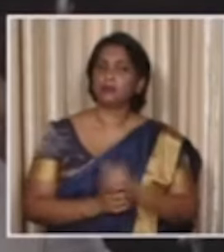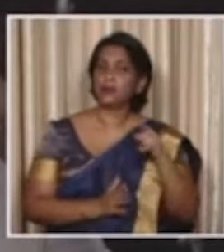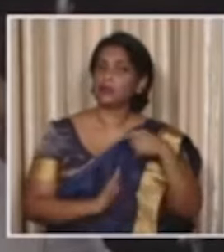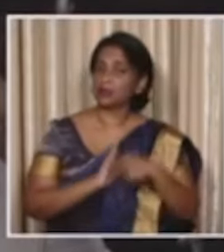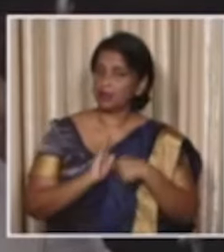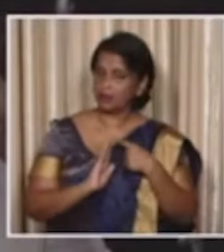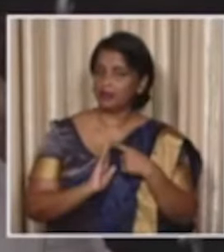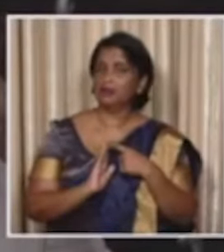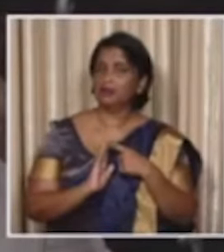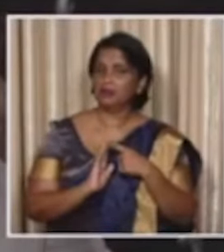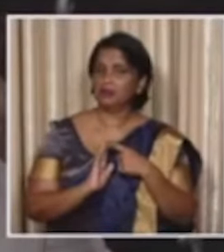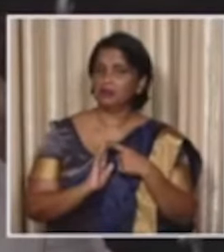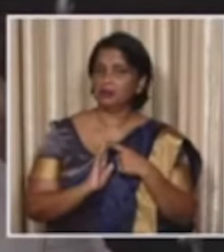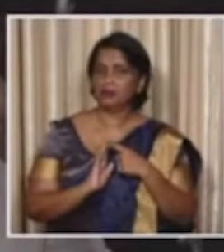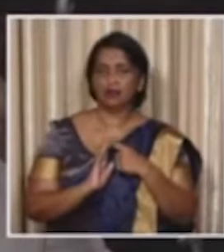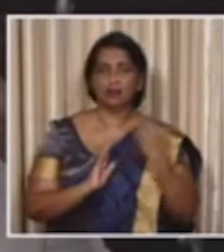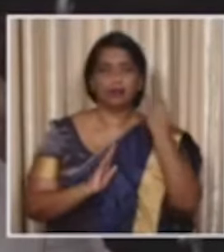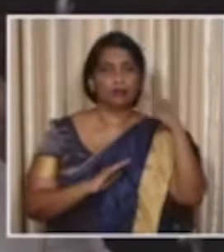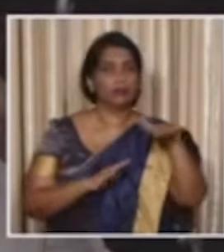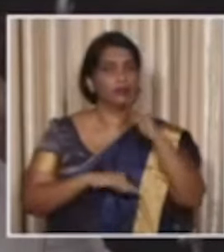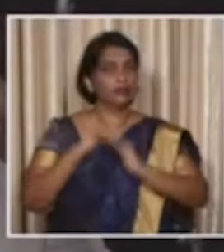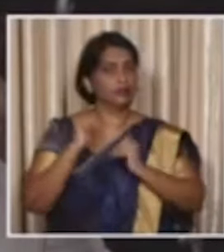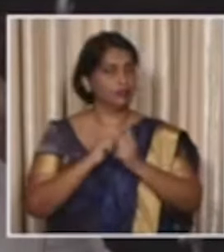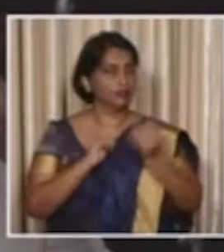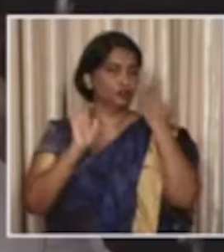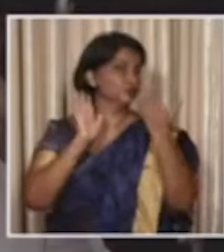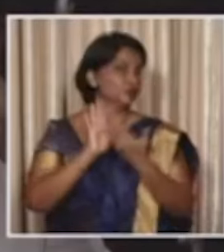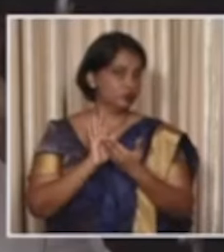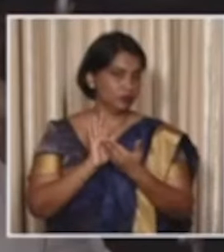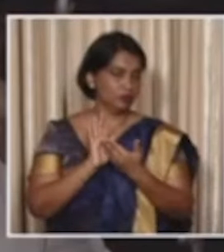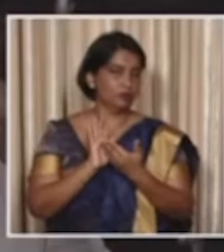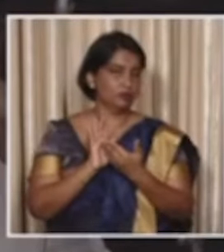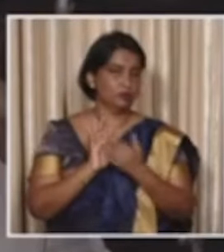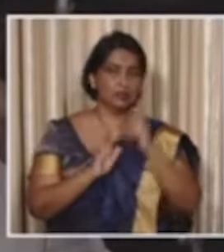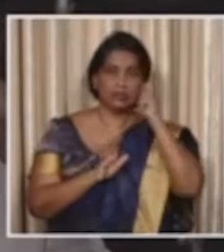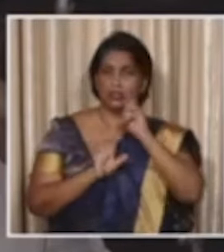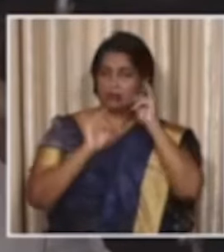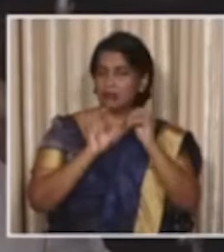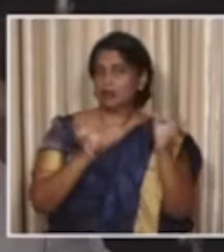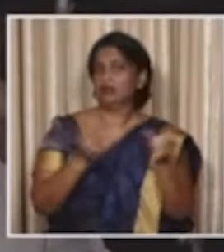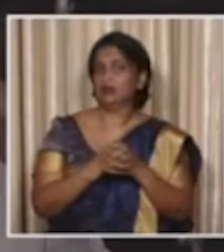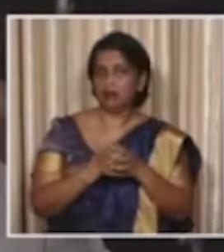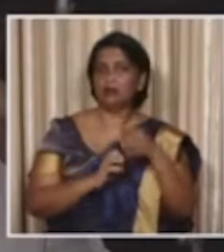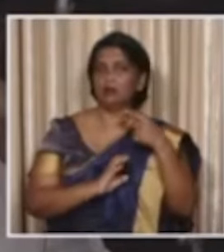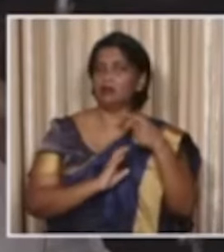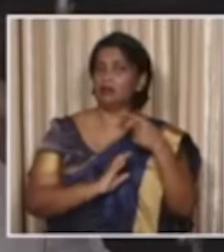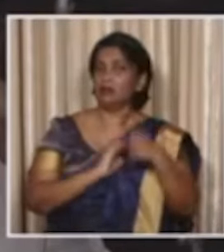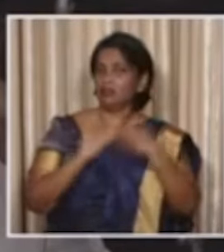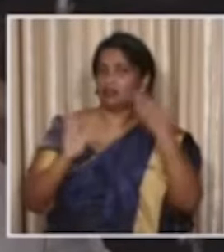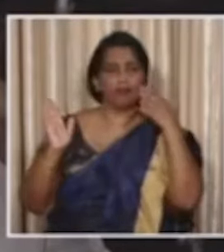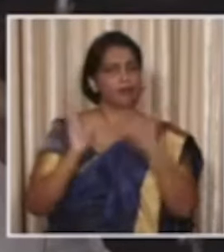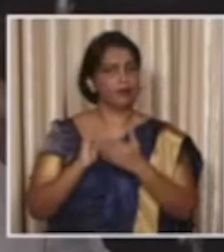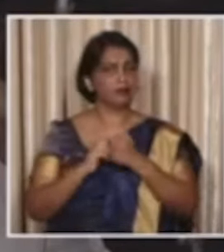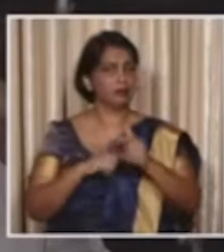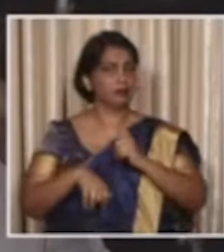රට සිවිල් ක්‍රියාකාරීන් හැටියට හඳුන්නපු ත්‍රස්තවාදී කණ්ඩායමකට මේ රට ගොදුරක් බවට පත්